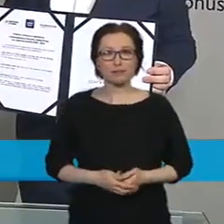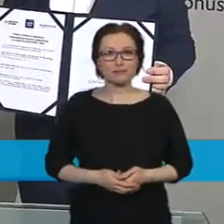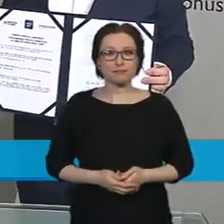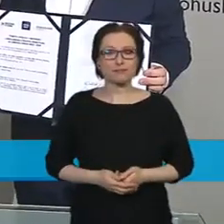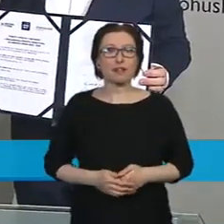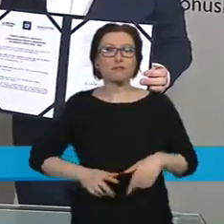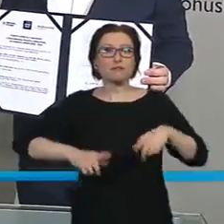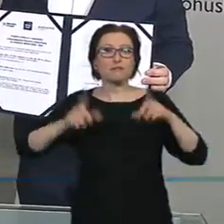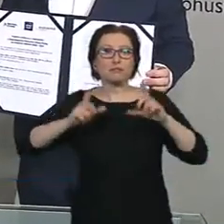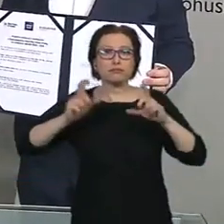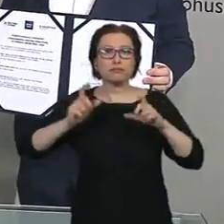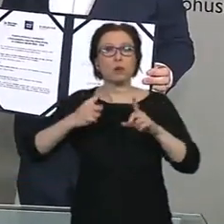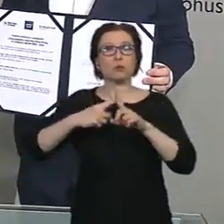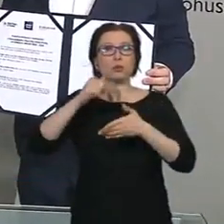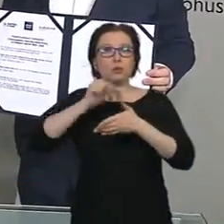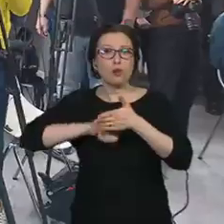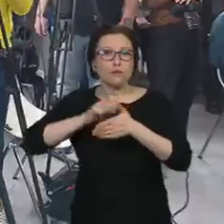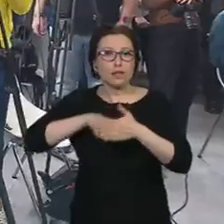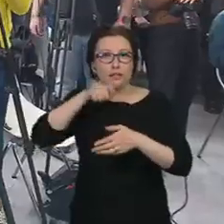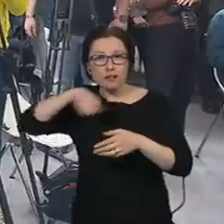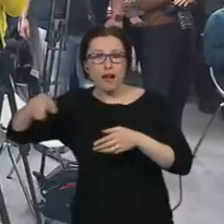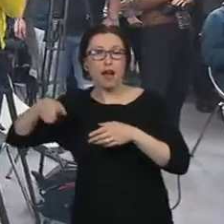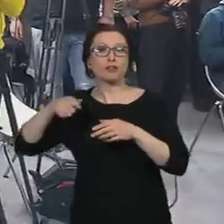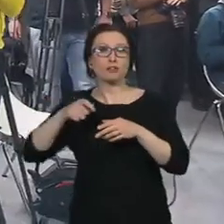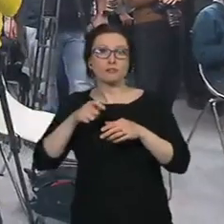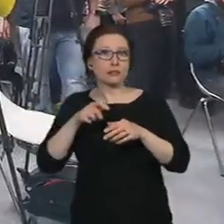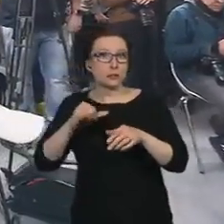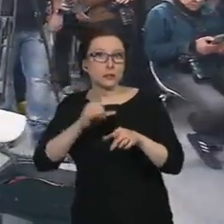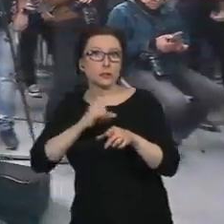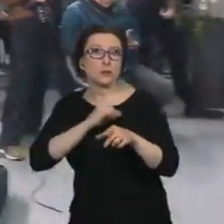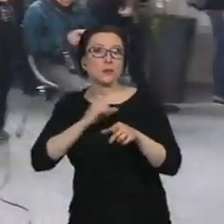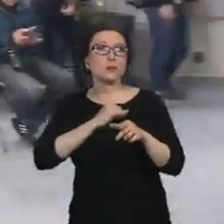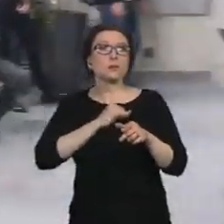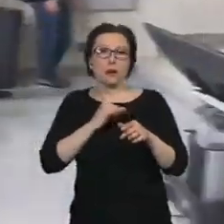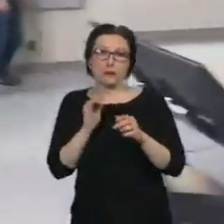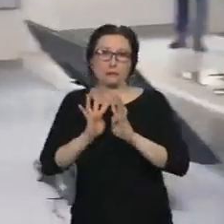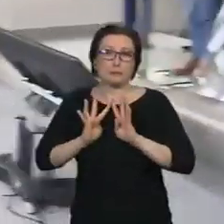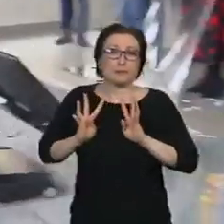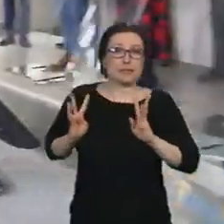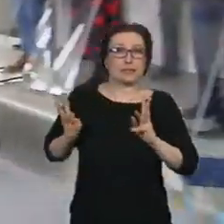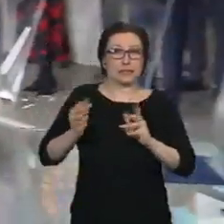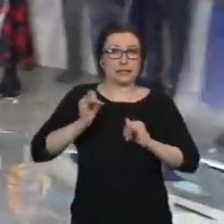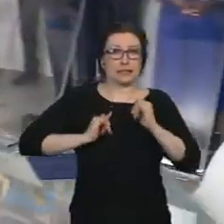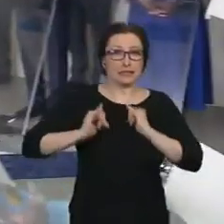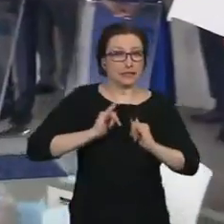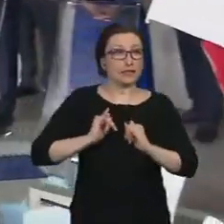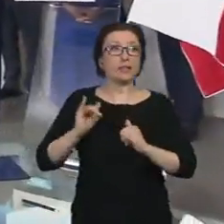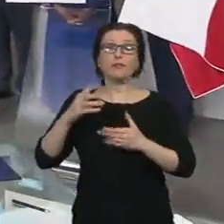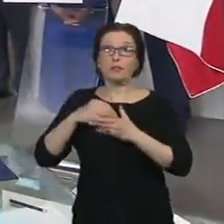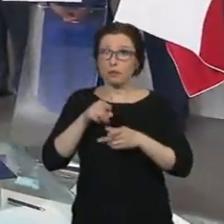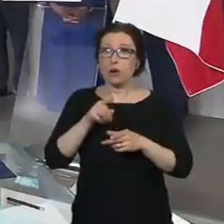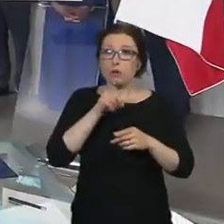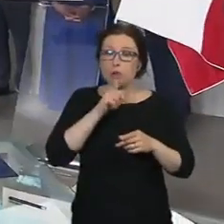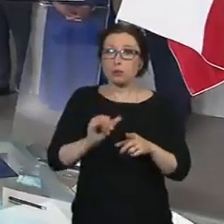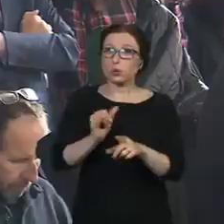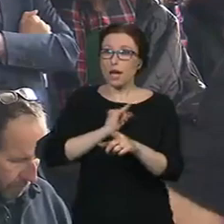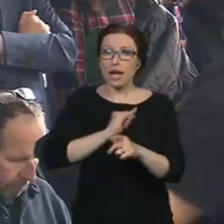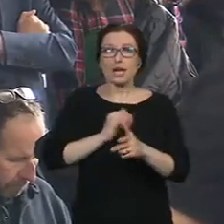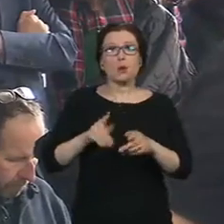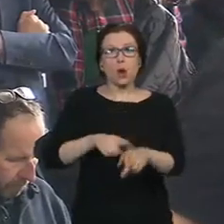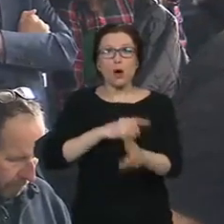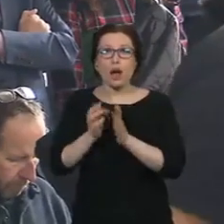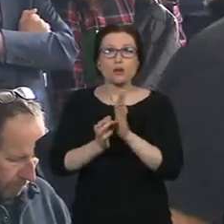Cvakání fotoaparátů i zástupy novinářů za televizními kamerami, kteří se sotva vyšli do místnosti. Zájem, který odráží rekordně dlouhou